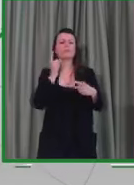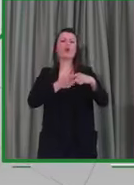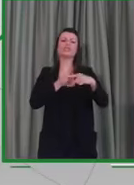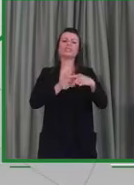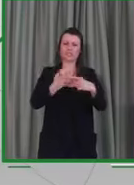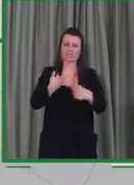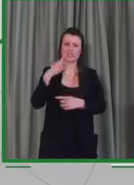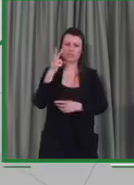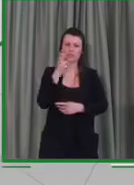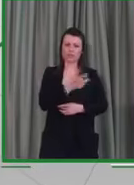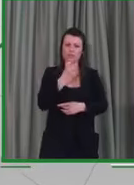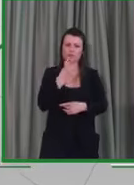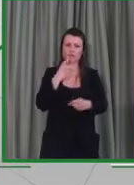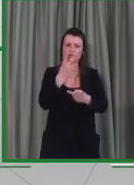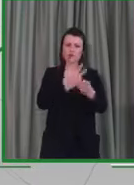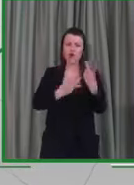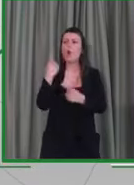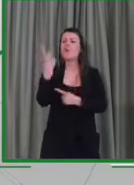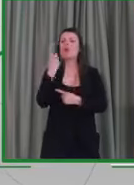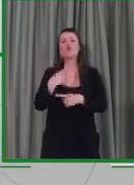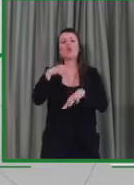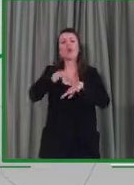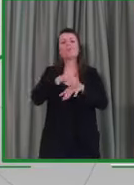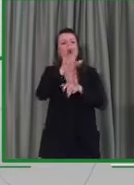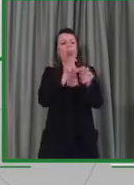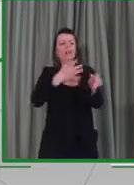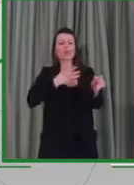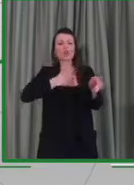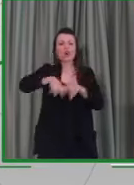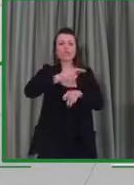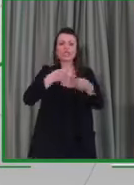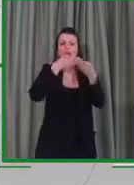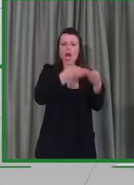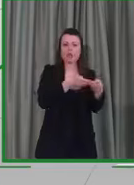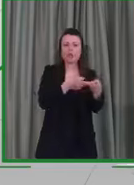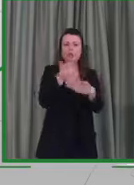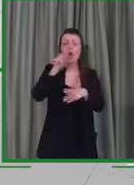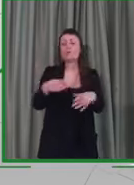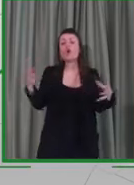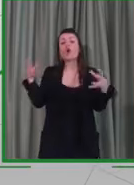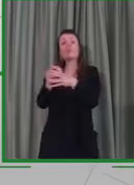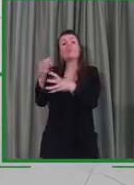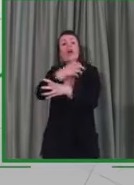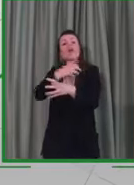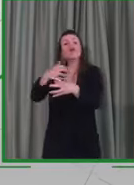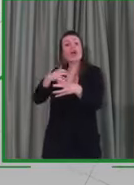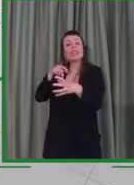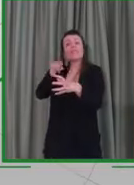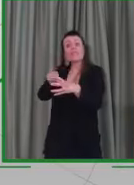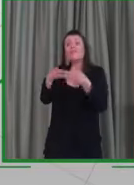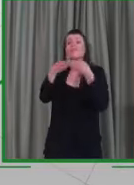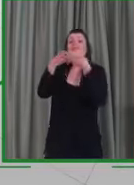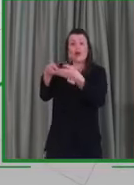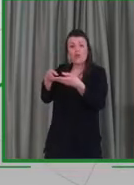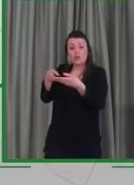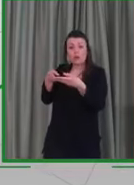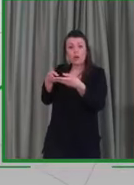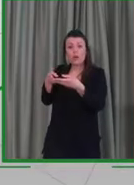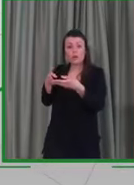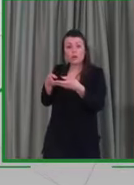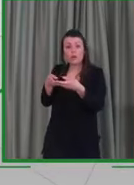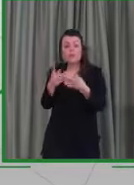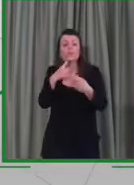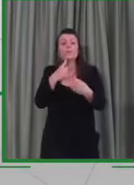aiutando i nostri malati ma non solo i nostri malati la nostra comunità scientifica la nostra comunità delle